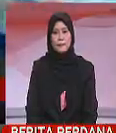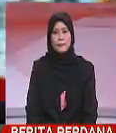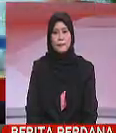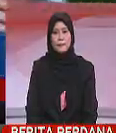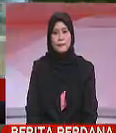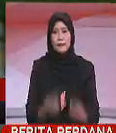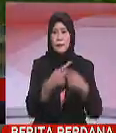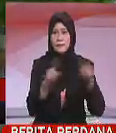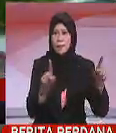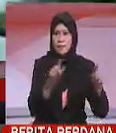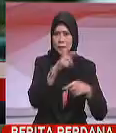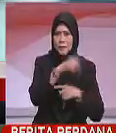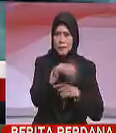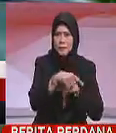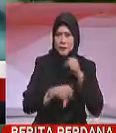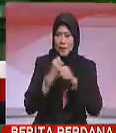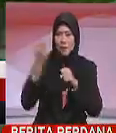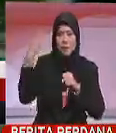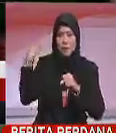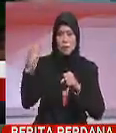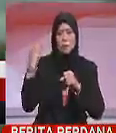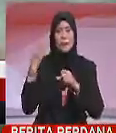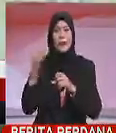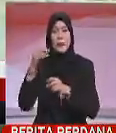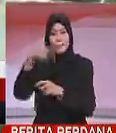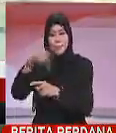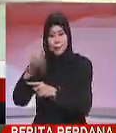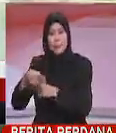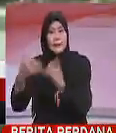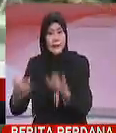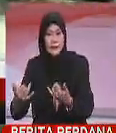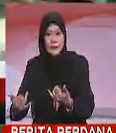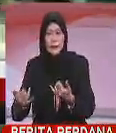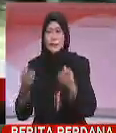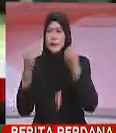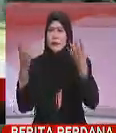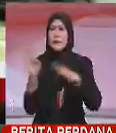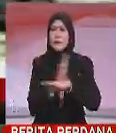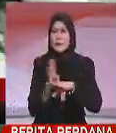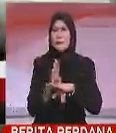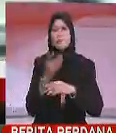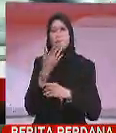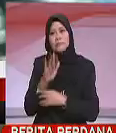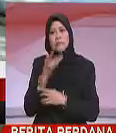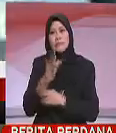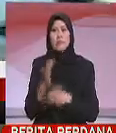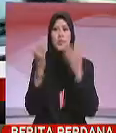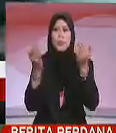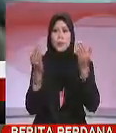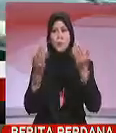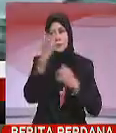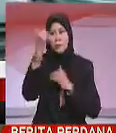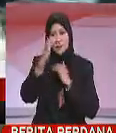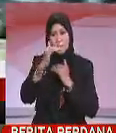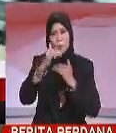Menyentuh perbezaan PKP pada tahun lalu dengan PKP kali ini, kebanyakan peniaga bersyukur kerana tempoh masa yang